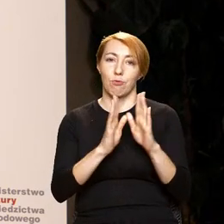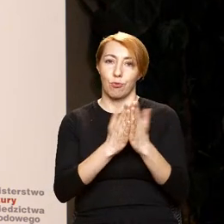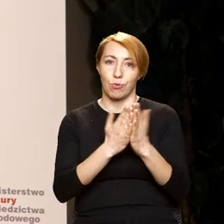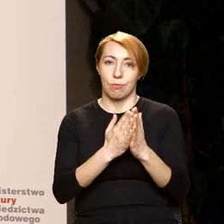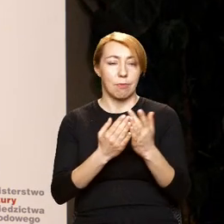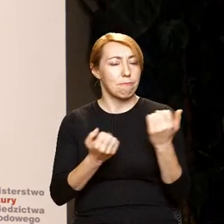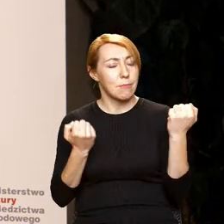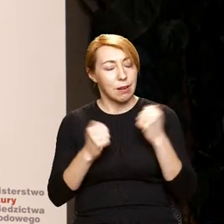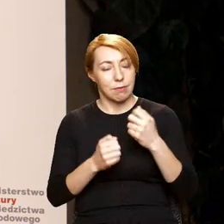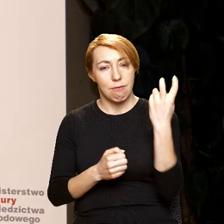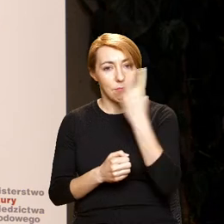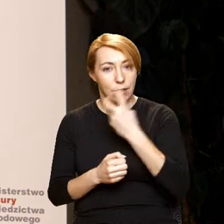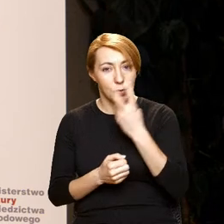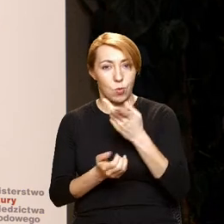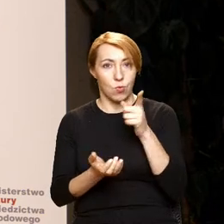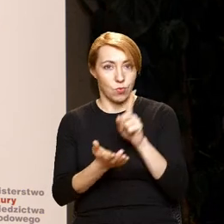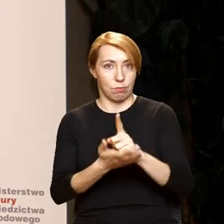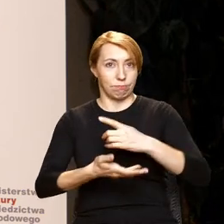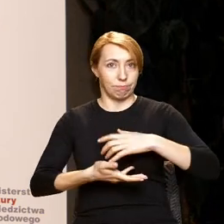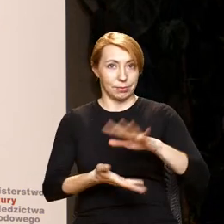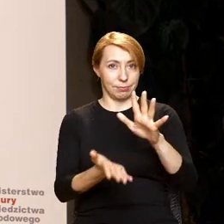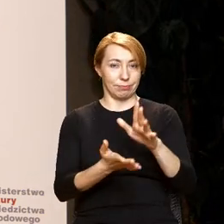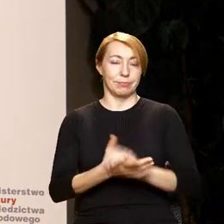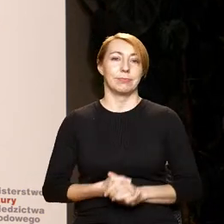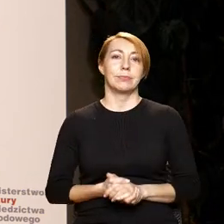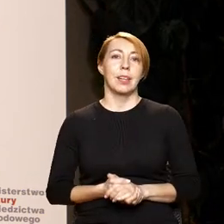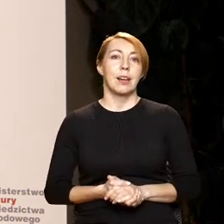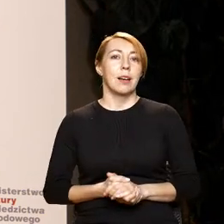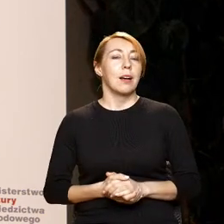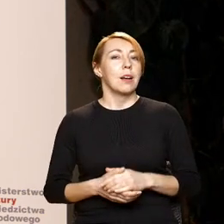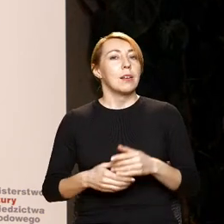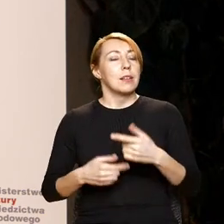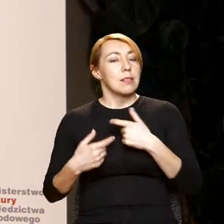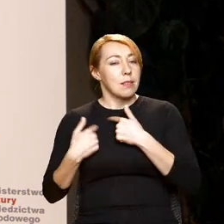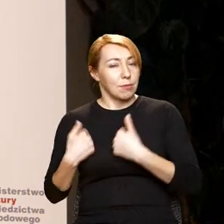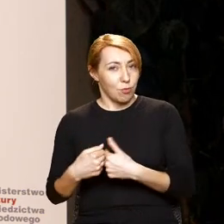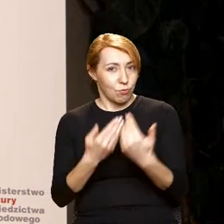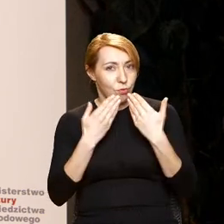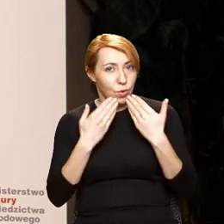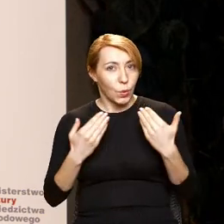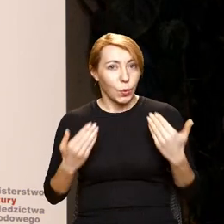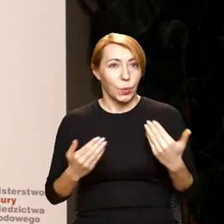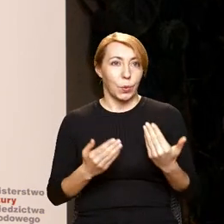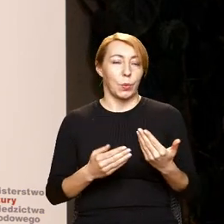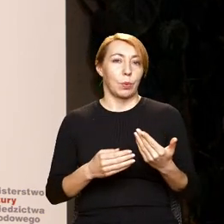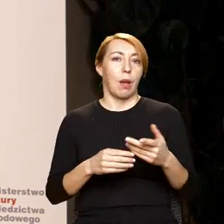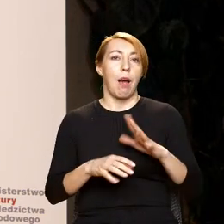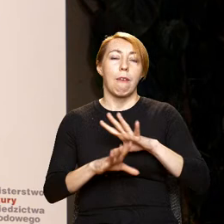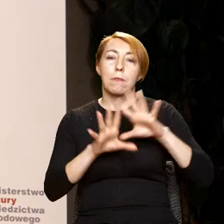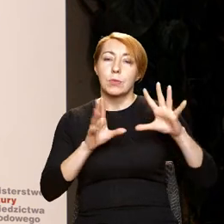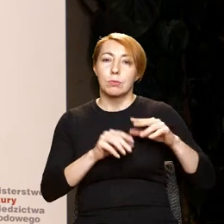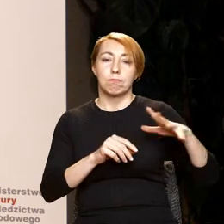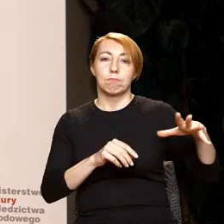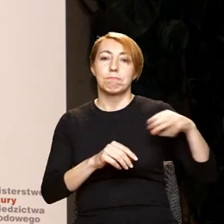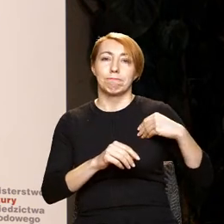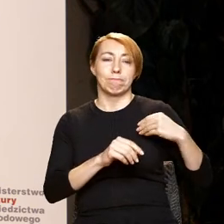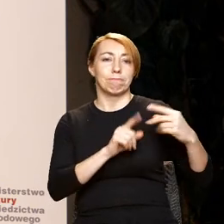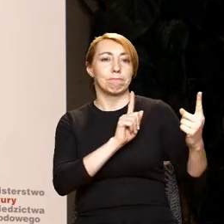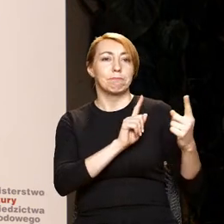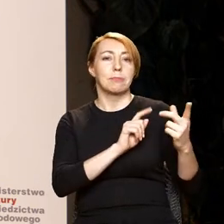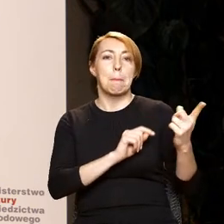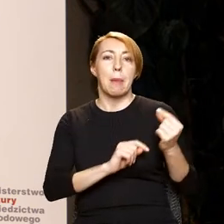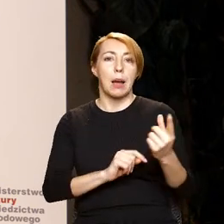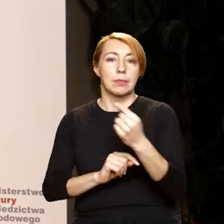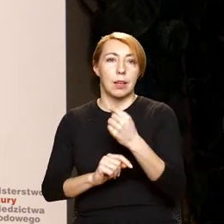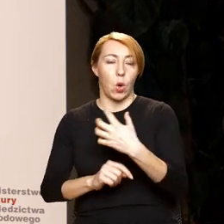książek doprowadzić do końca. I jeszcze raz bardzo serdecznie dziękuję wszystkim naszym partnerom, gospodarzom, że dzisiaj możemy